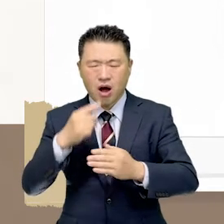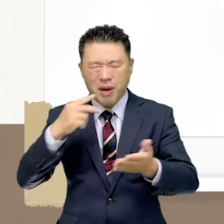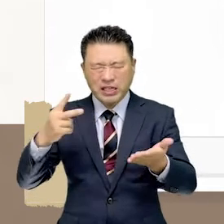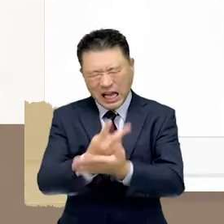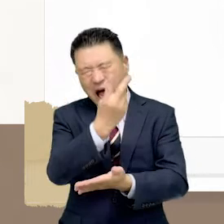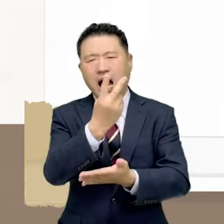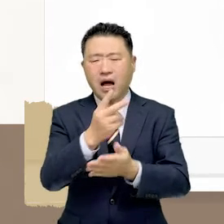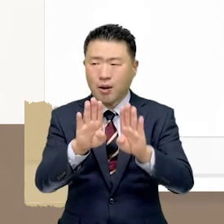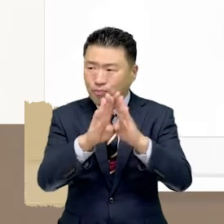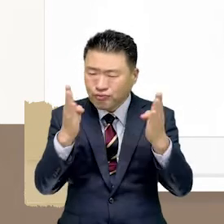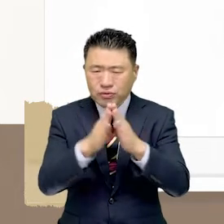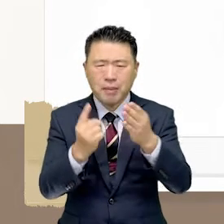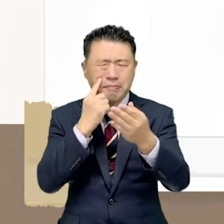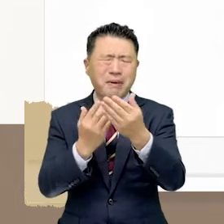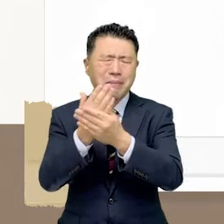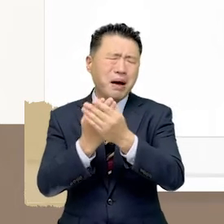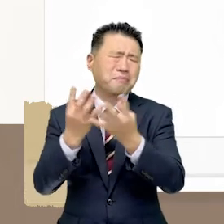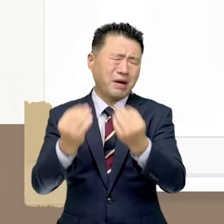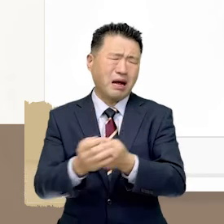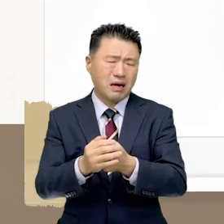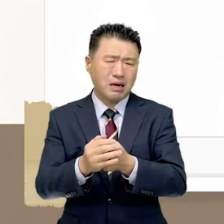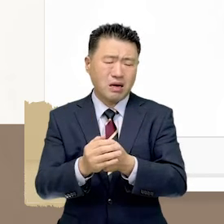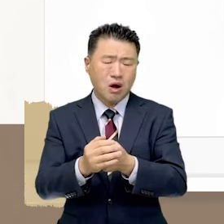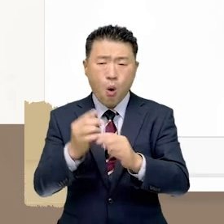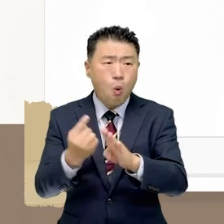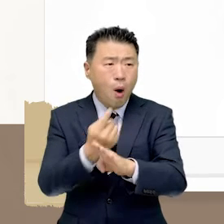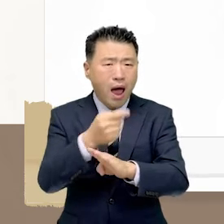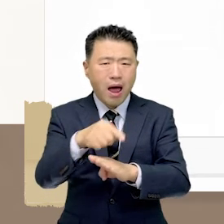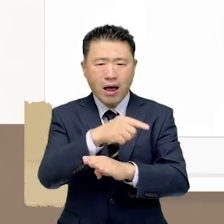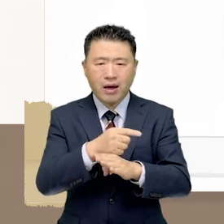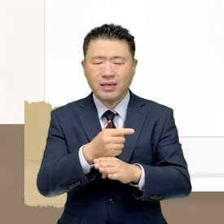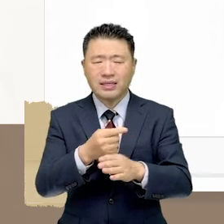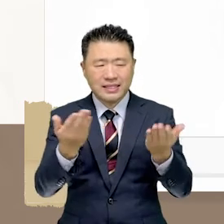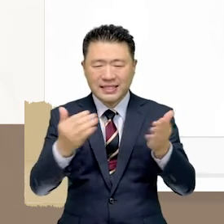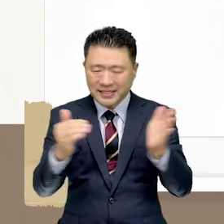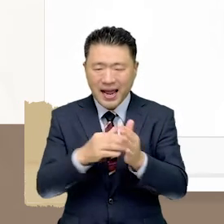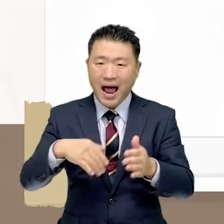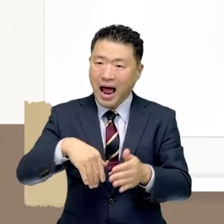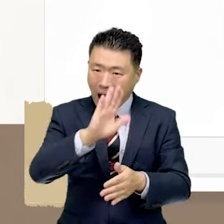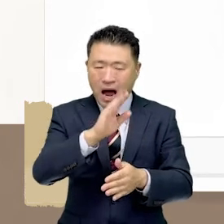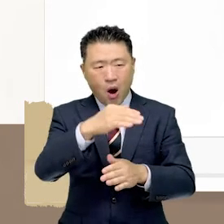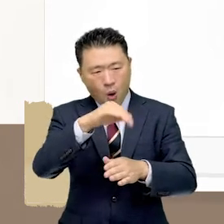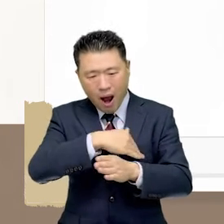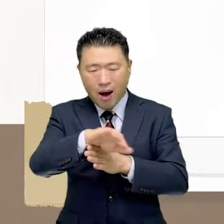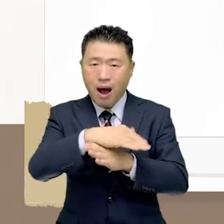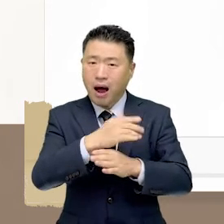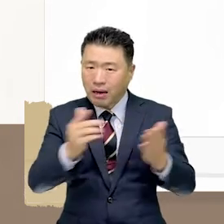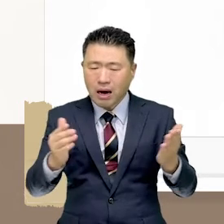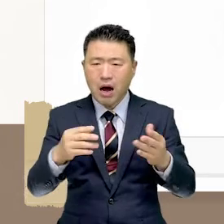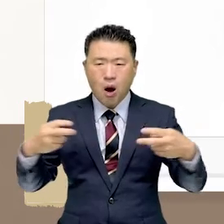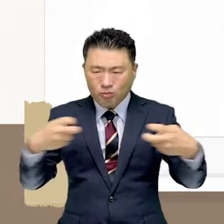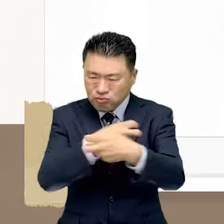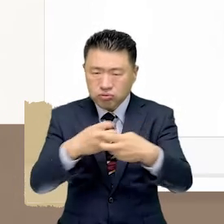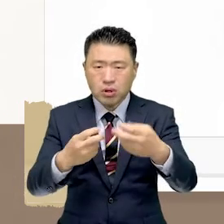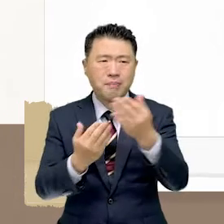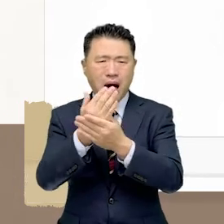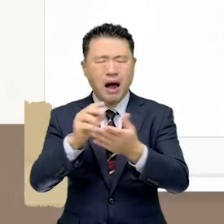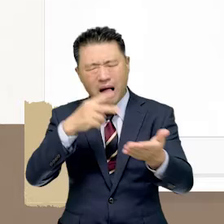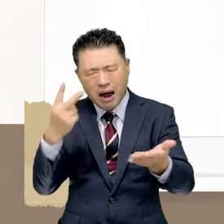출입문에서 발생했으며 근무지 외에서는 출퇴근길이나 주차장, 빙판길, 도로에서 주로